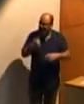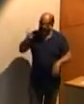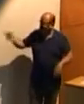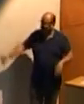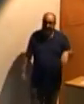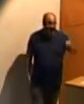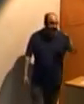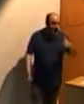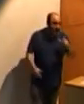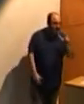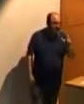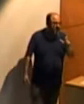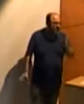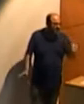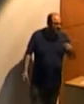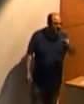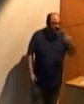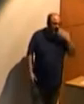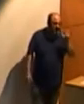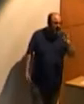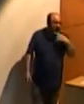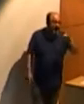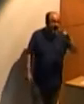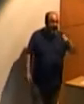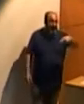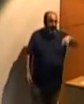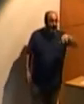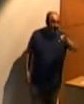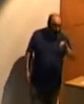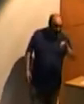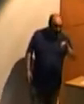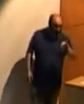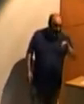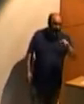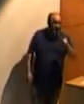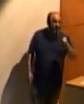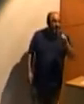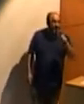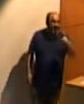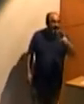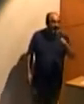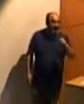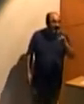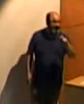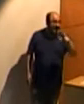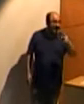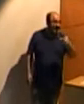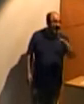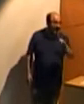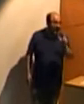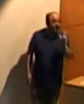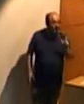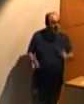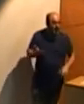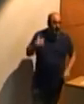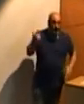mots dont on entend beaucoup parler de nos jours qui à mon avis est absolument passionnant on savait